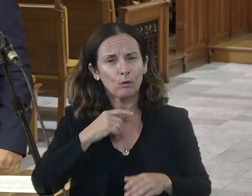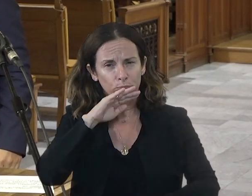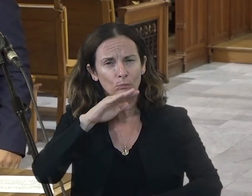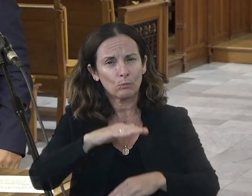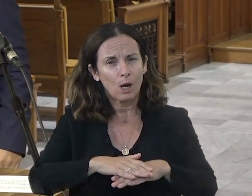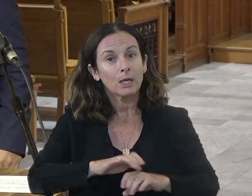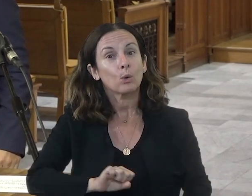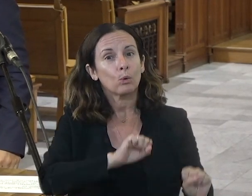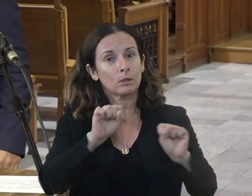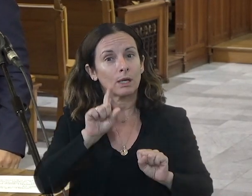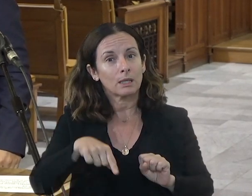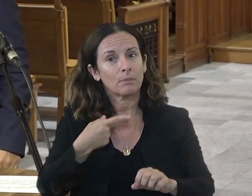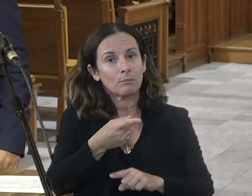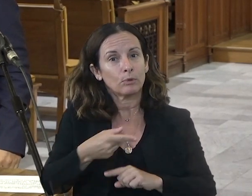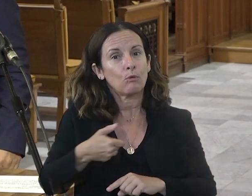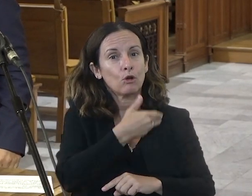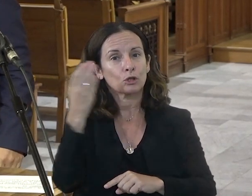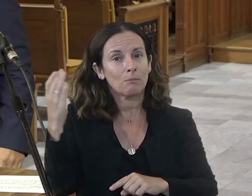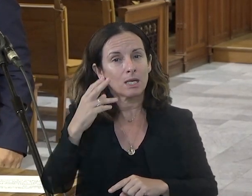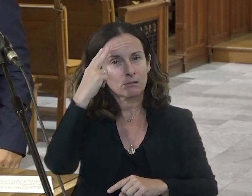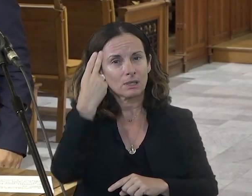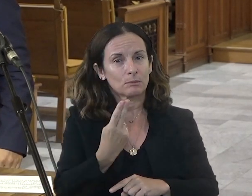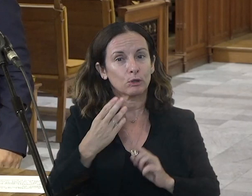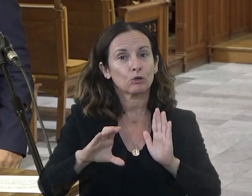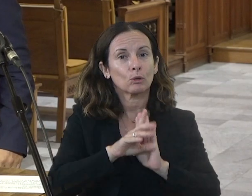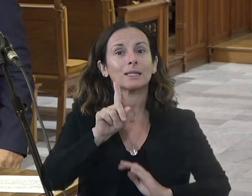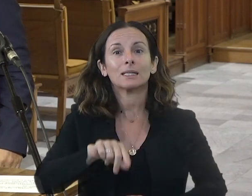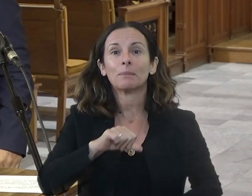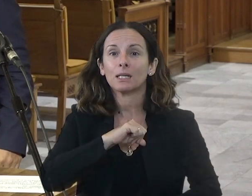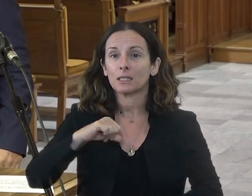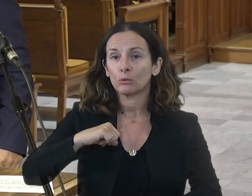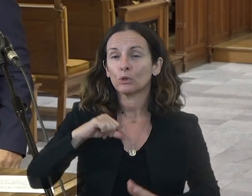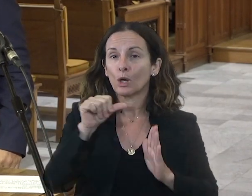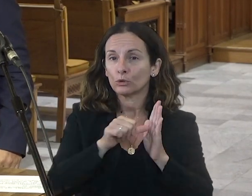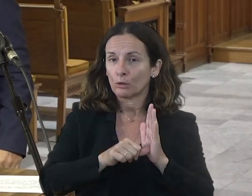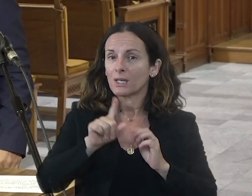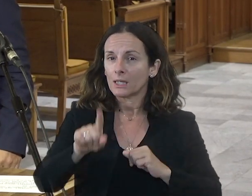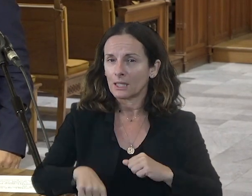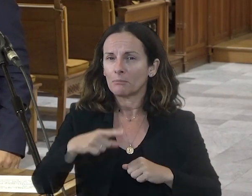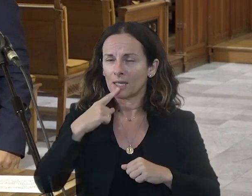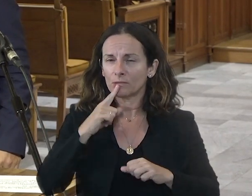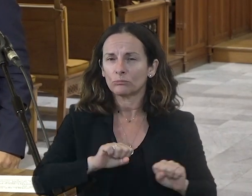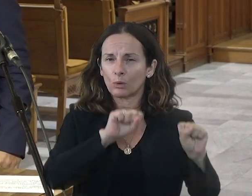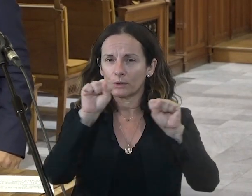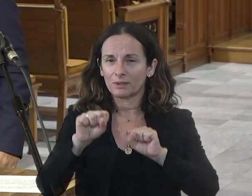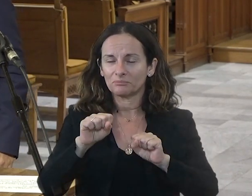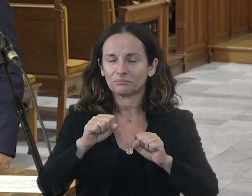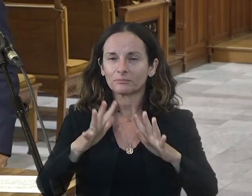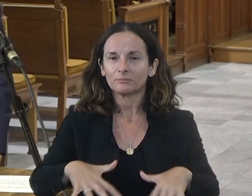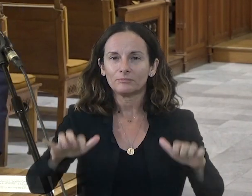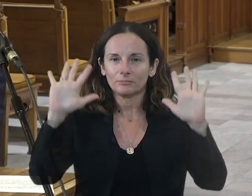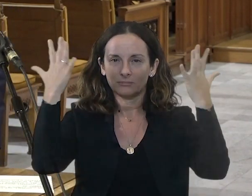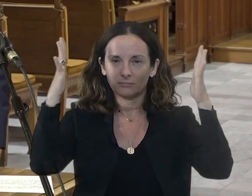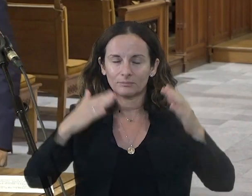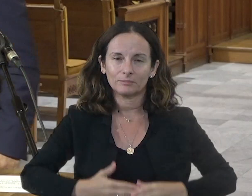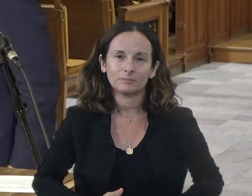i guardar i fer guardar la Constitució com a norma fonamental de l'Estat, així com l'Estatut d'Autonomia de les Illes